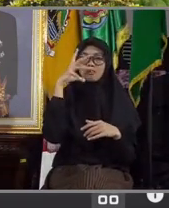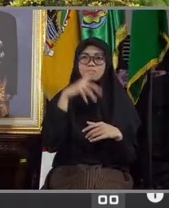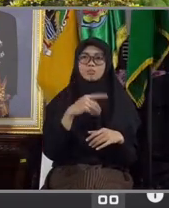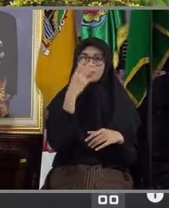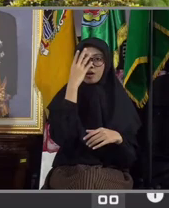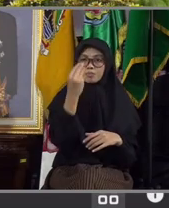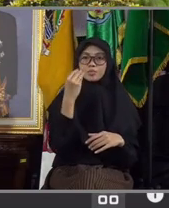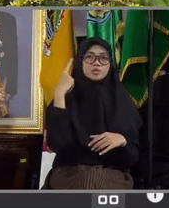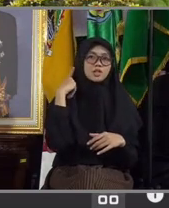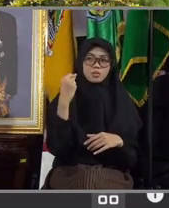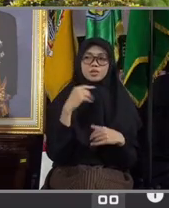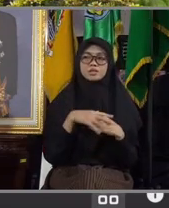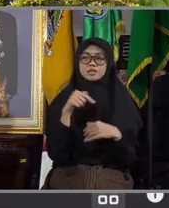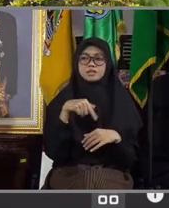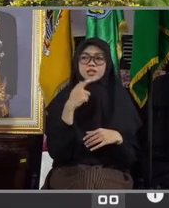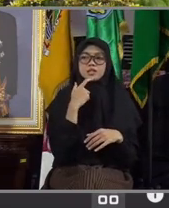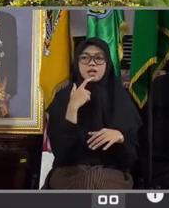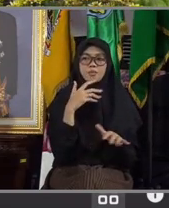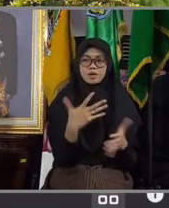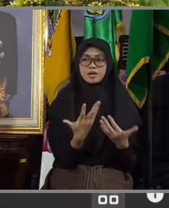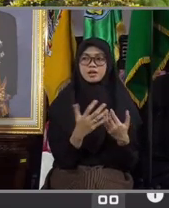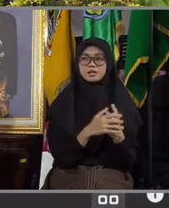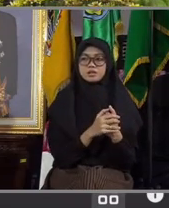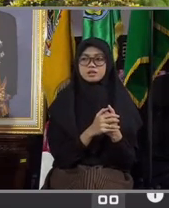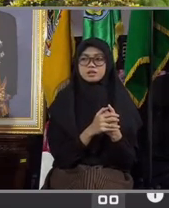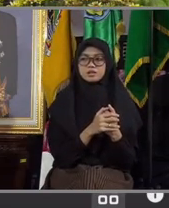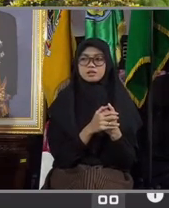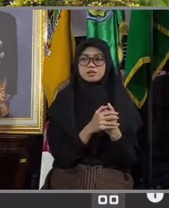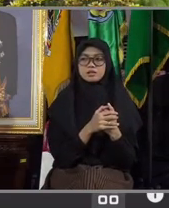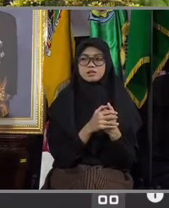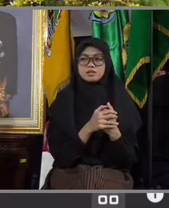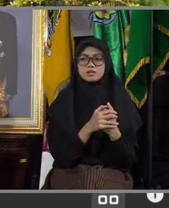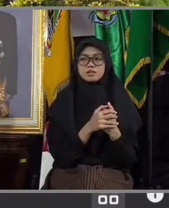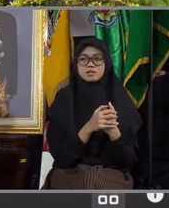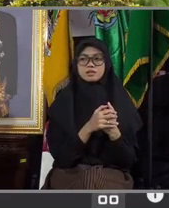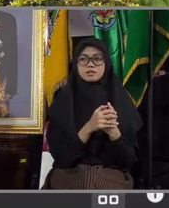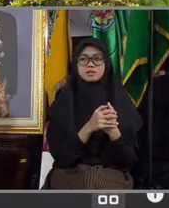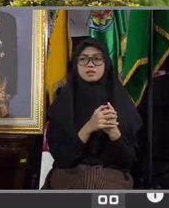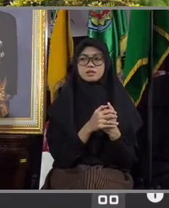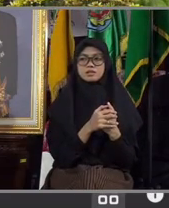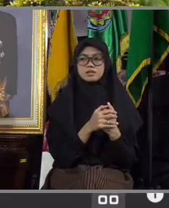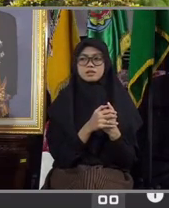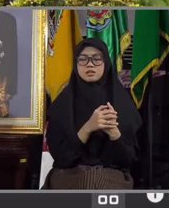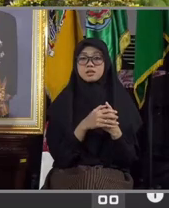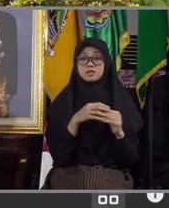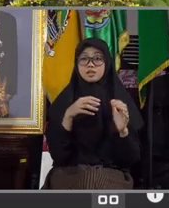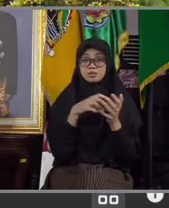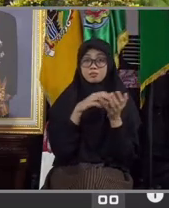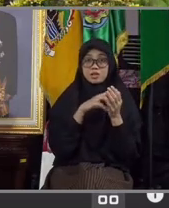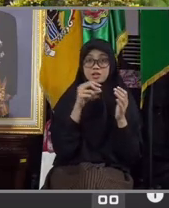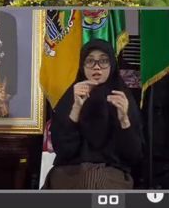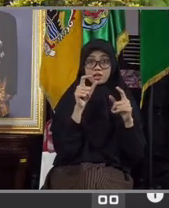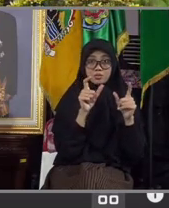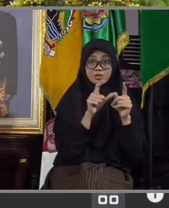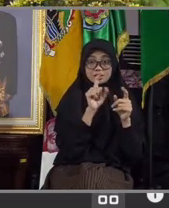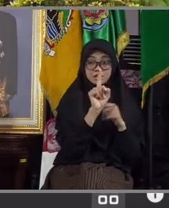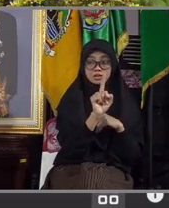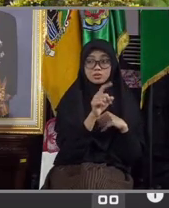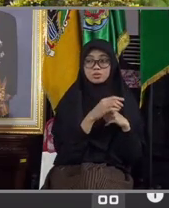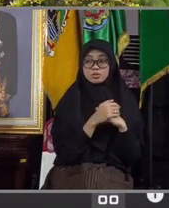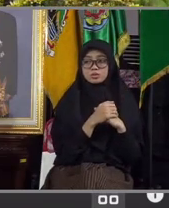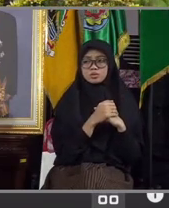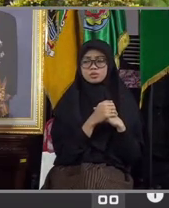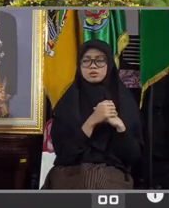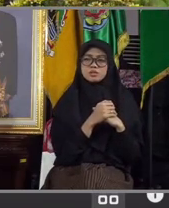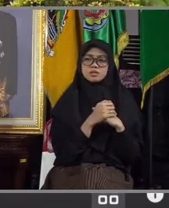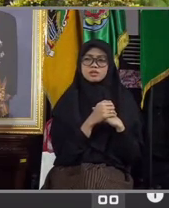adanya Kampung Jawi ini, ya. Masyarakat di wilayah RW 1 ini ya. Perekonomian semakin meningkat,